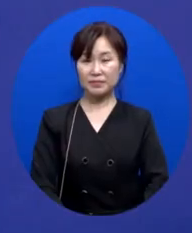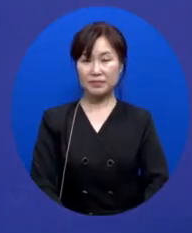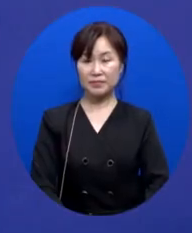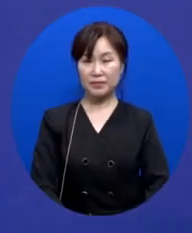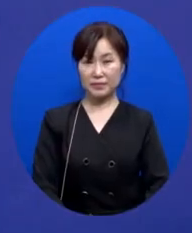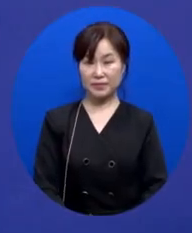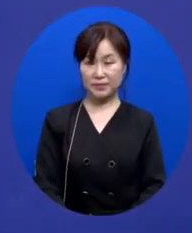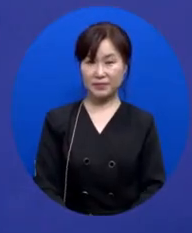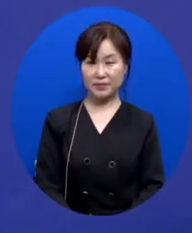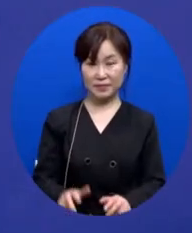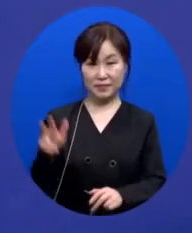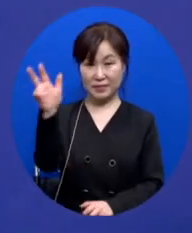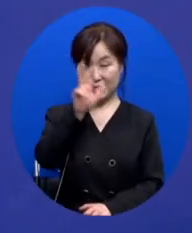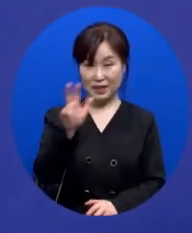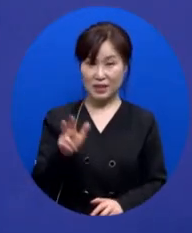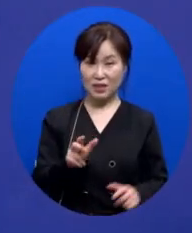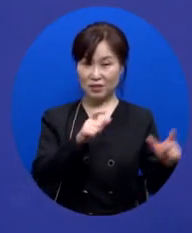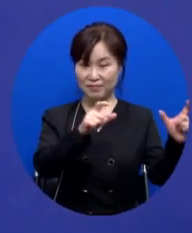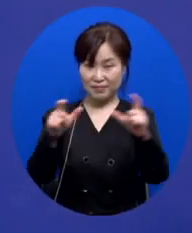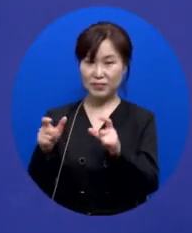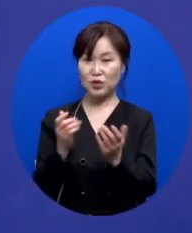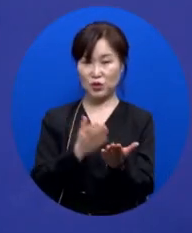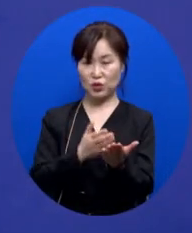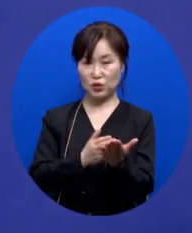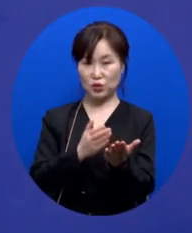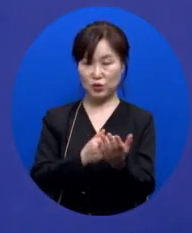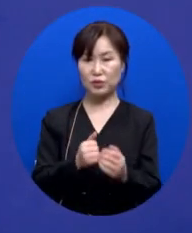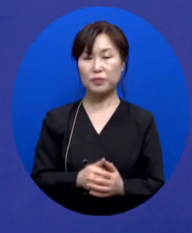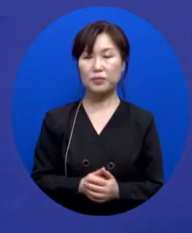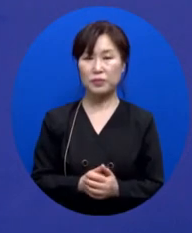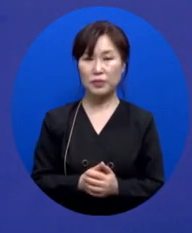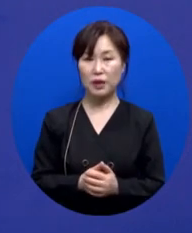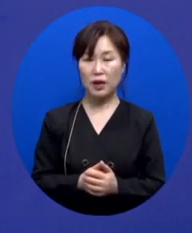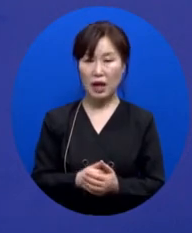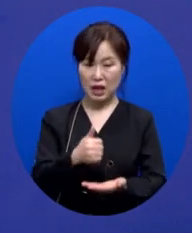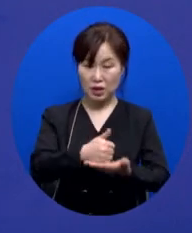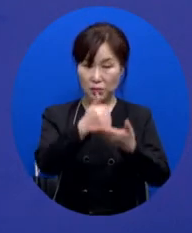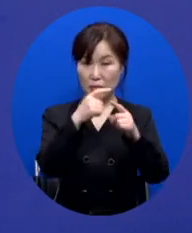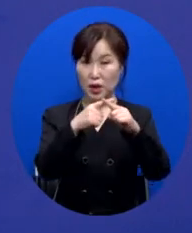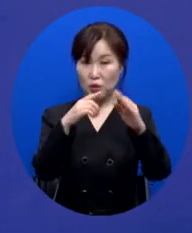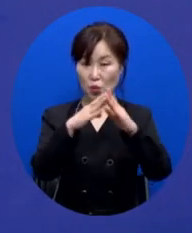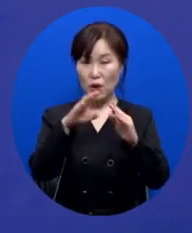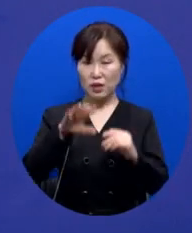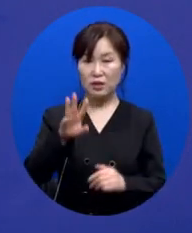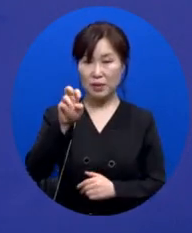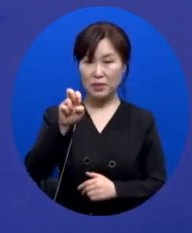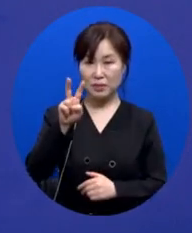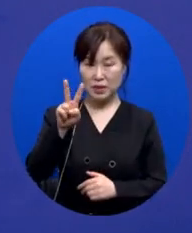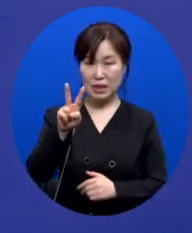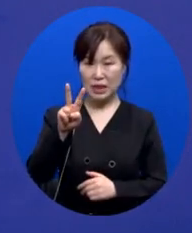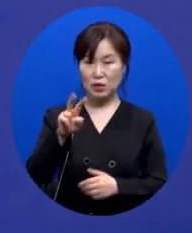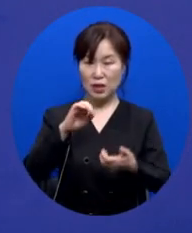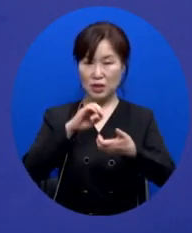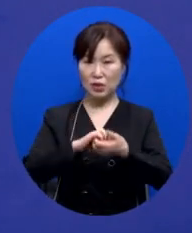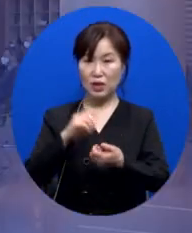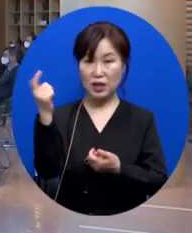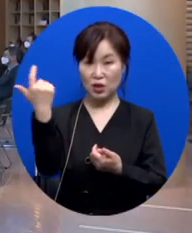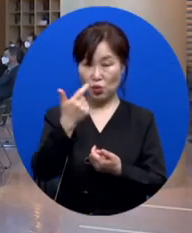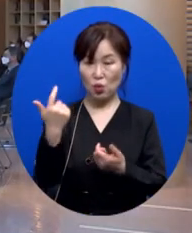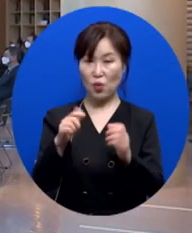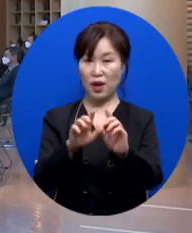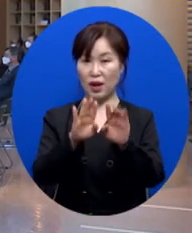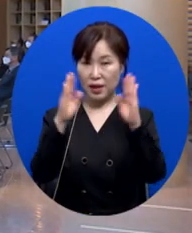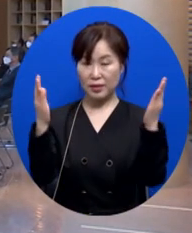전국 각 지역별 4통 뉴스입니다 경남 남구 노회가 섬김의 교회에서 32 배전기 노벨을 개최했습니다